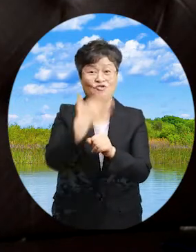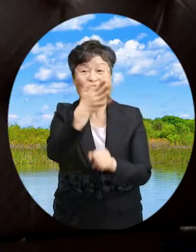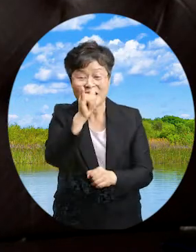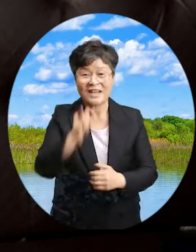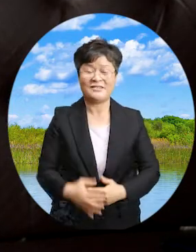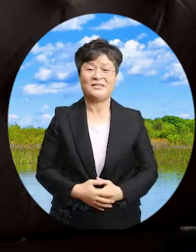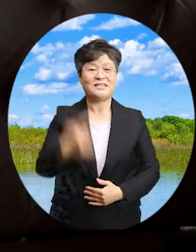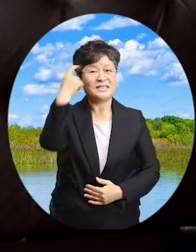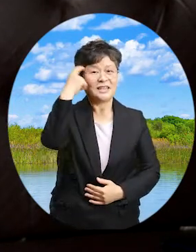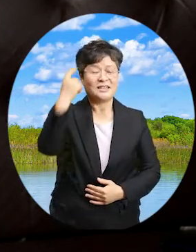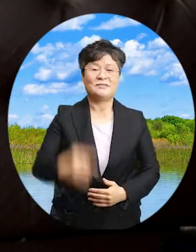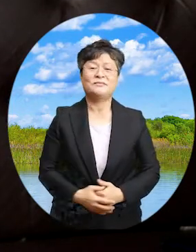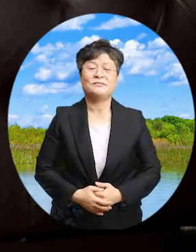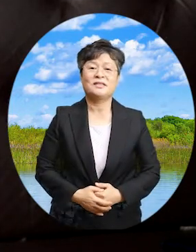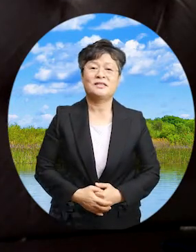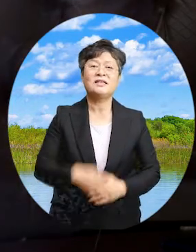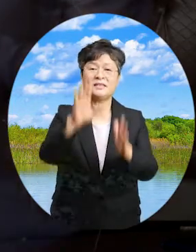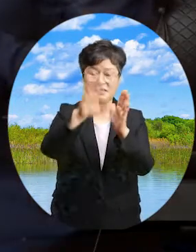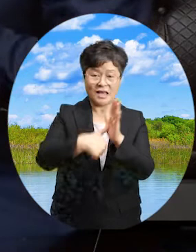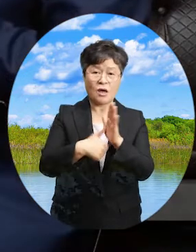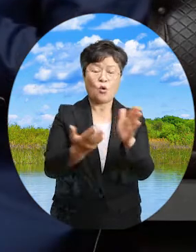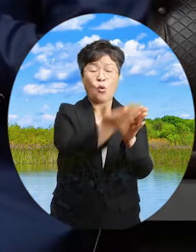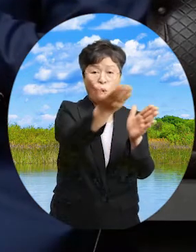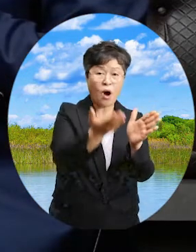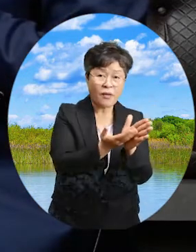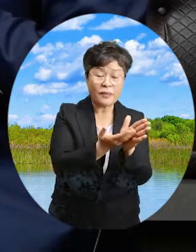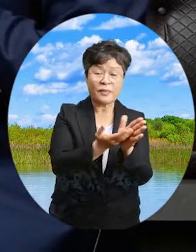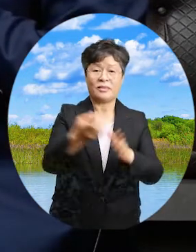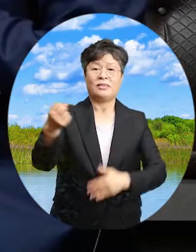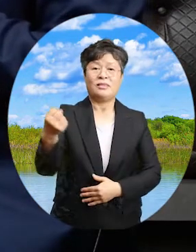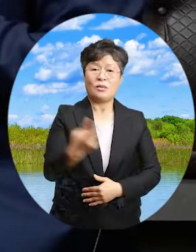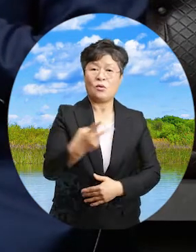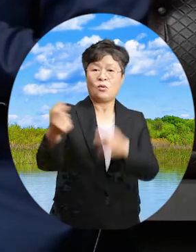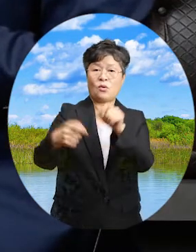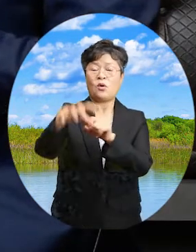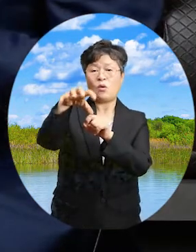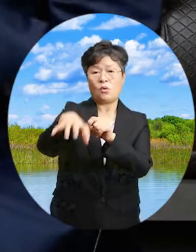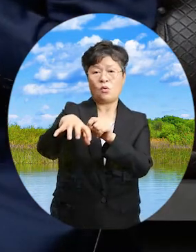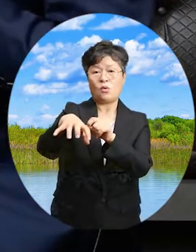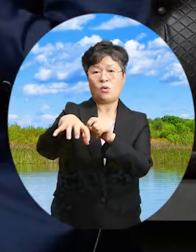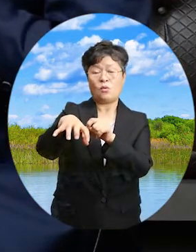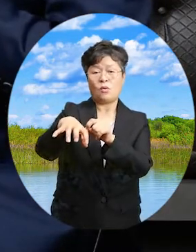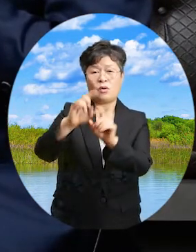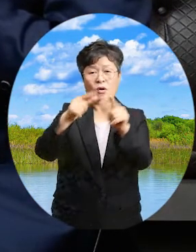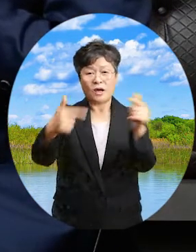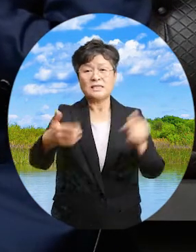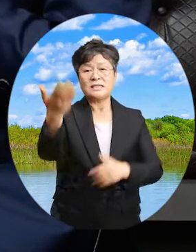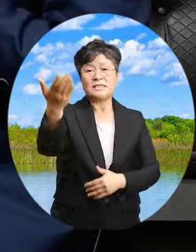환경이 그렇죠. 좀 조성됐다. 그렇죠. 뭐 이렇게 얘기해 주신 것 같습니다. 네, 맞습니다. 예, 그 이제 마지막 질문인데요. 그렇다면